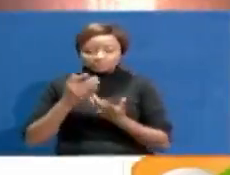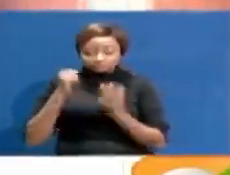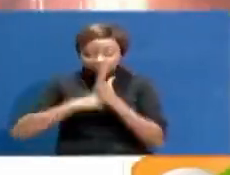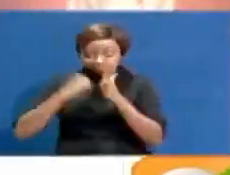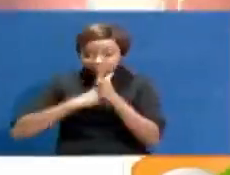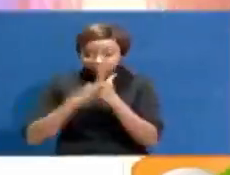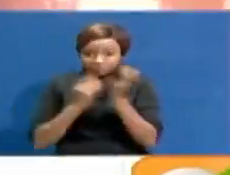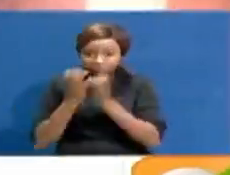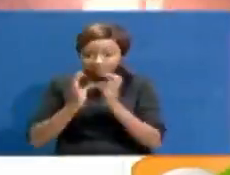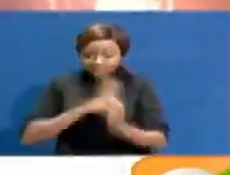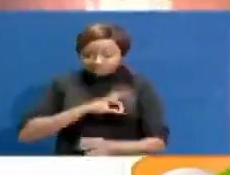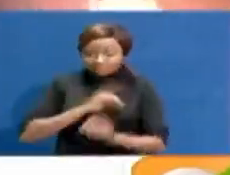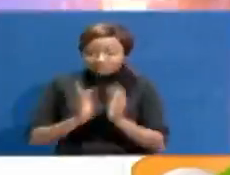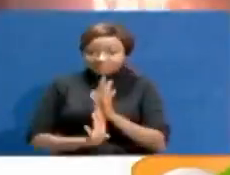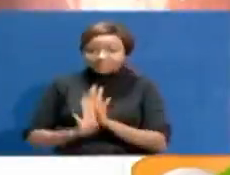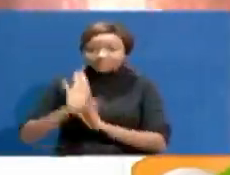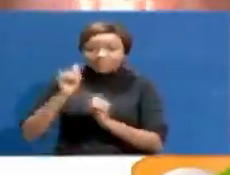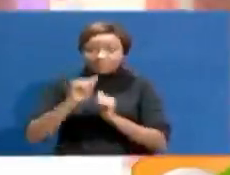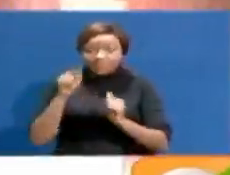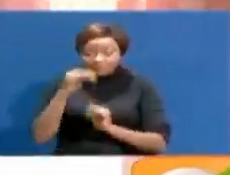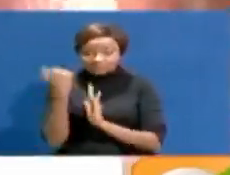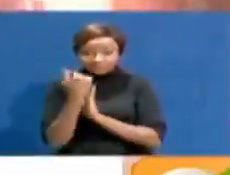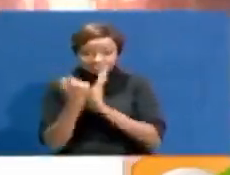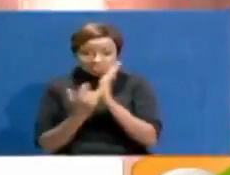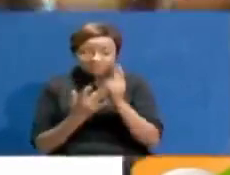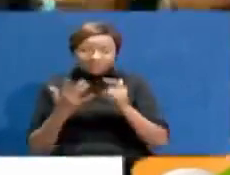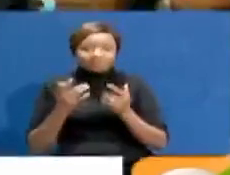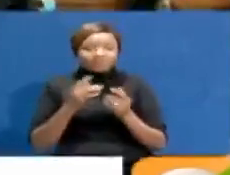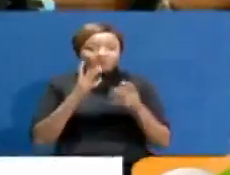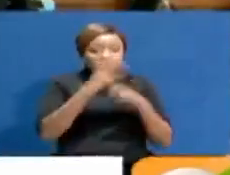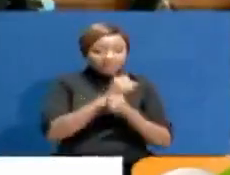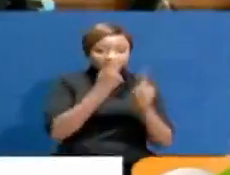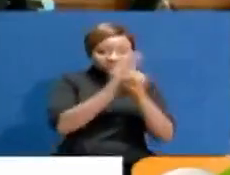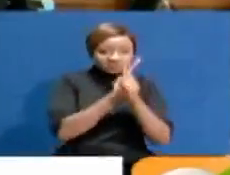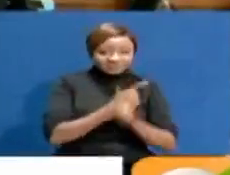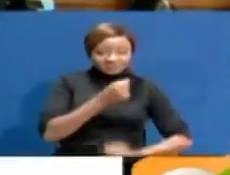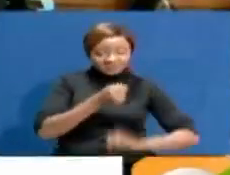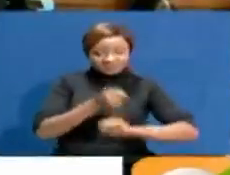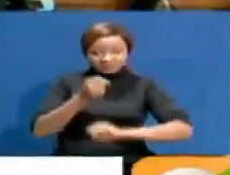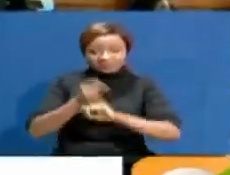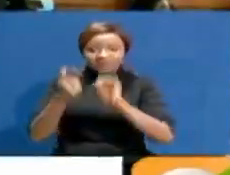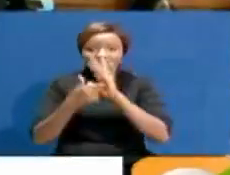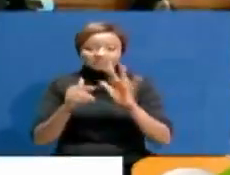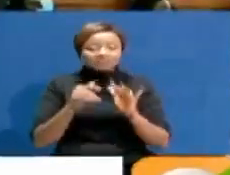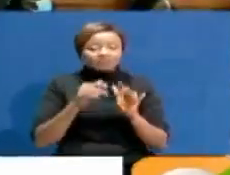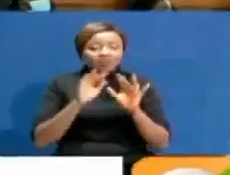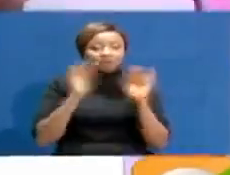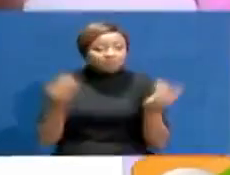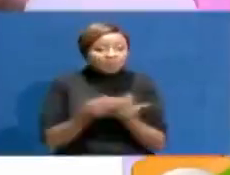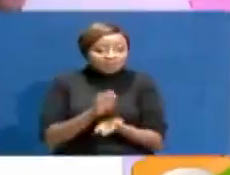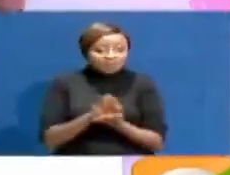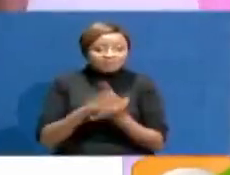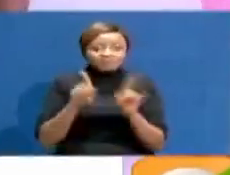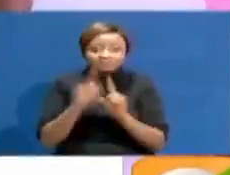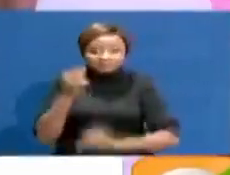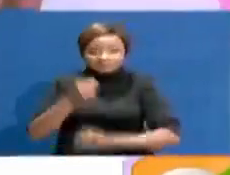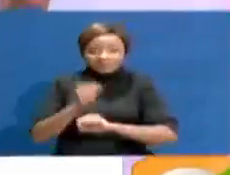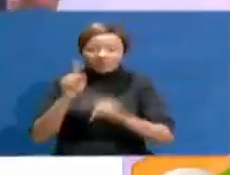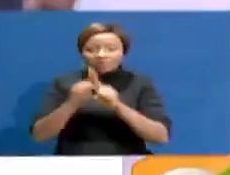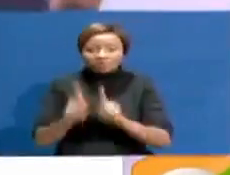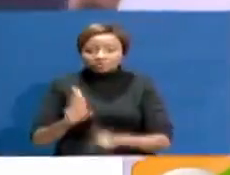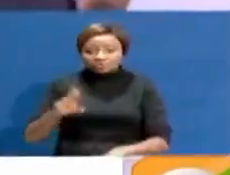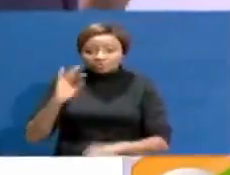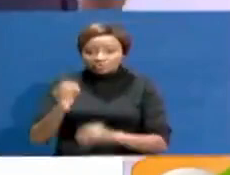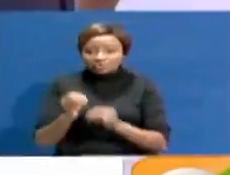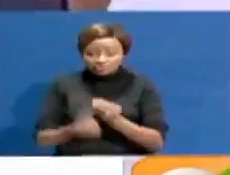kuinua hadhi ya maisha yao. Mpango huu umeungwa mkono na mashirika kadhaa ikiwemo Benki ya Dunia. Rais vilevile alizindua awamu ya